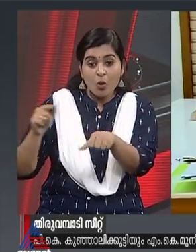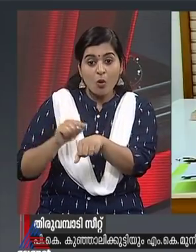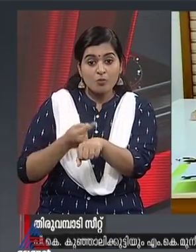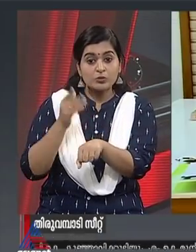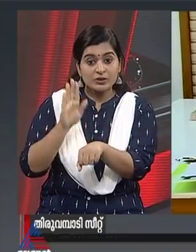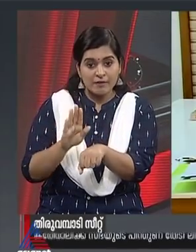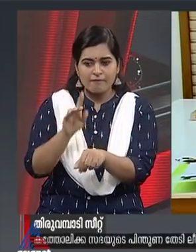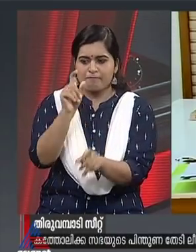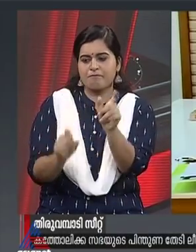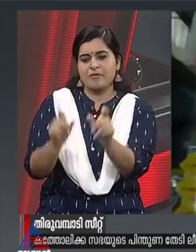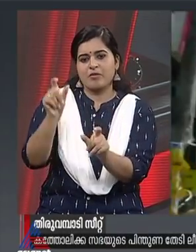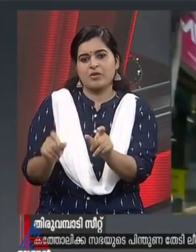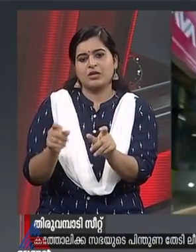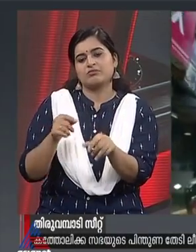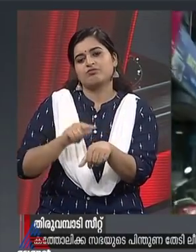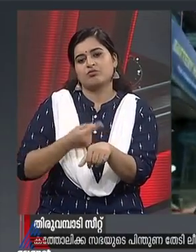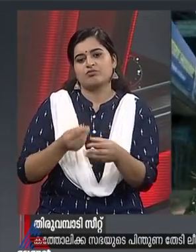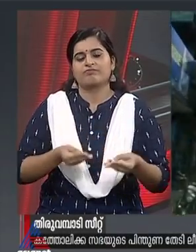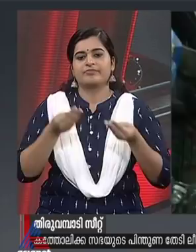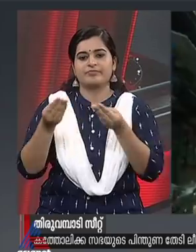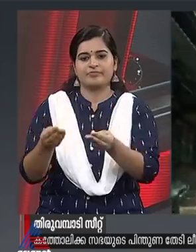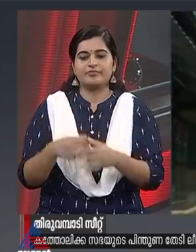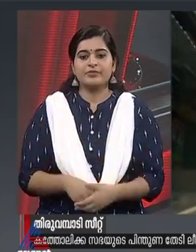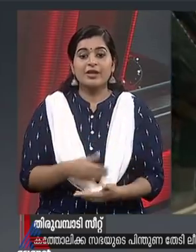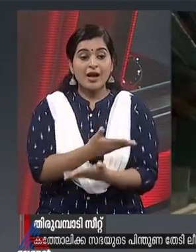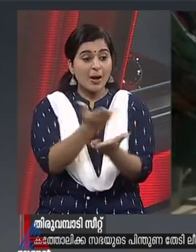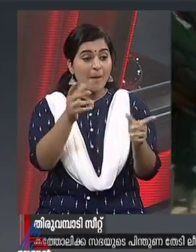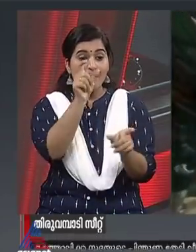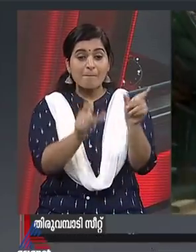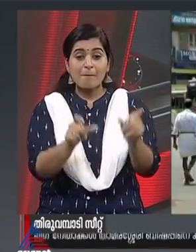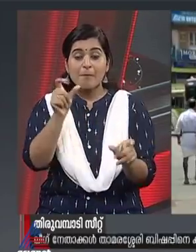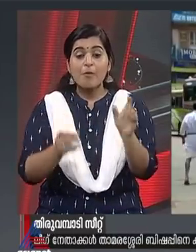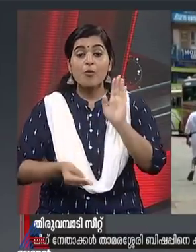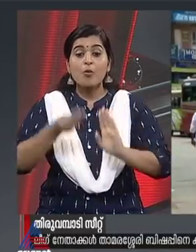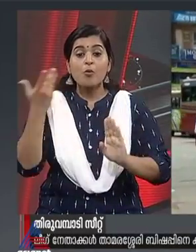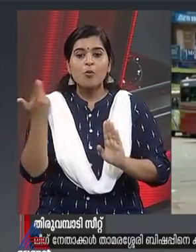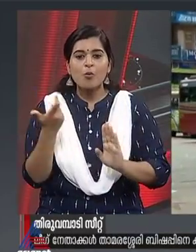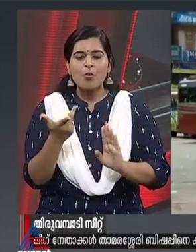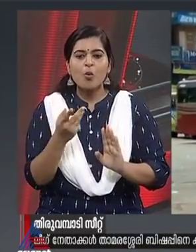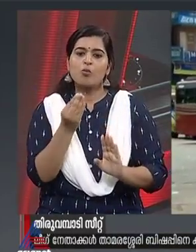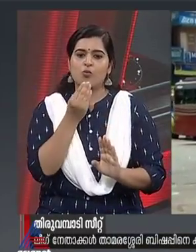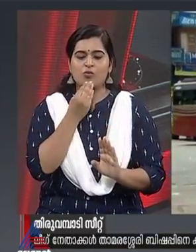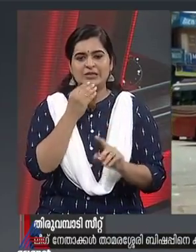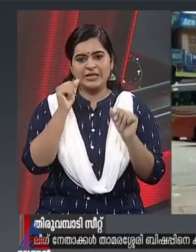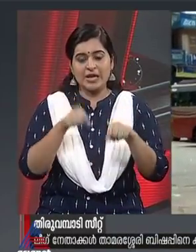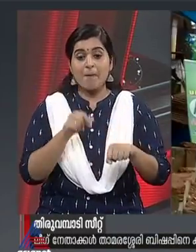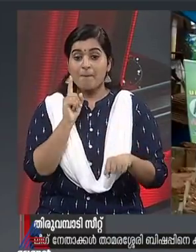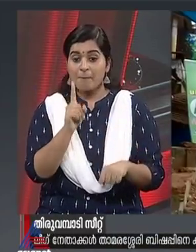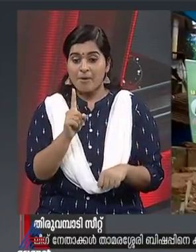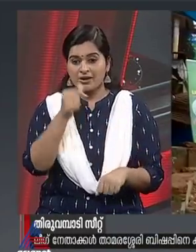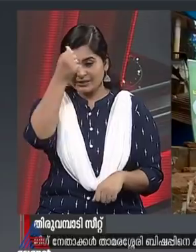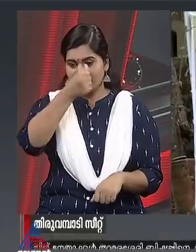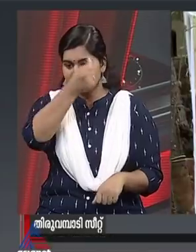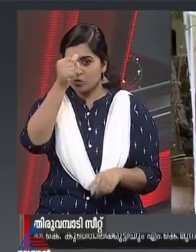കൂടിക്കാഴ്ച അരമണിക്കൂറോളം നീണ്ടുനിന്നു. ജനസംഖ്യയിൽ ഭൂരിപക്ഷവും മുസ്ലിം വിഭാഗക്കാരാണെങ്കിലും കുടിയേറ്റ ക്രിസ്ത്യൻ വിഭാഗങ്ങൾക്കും കാര്യമായ സ്വാധീനമുള്ള